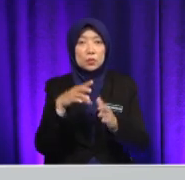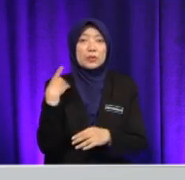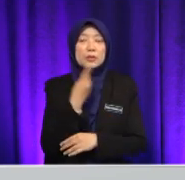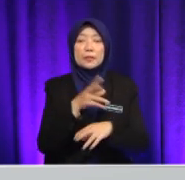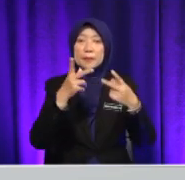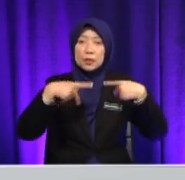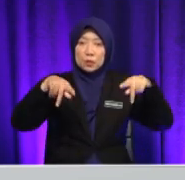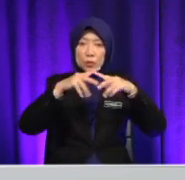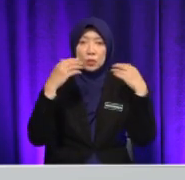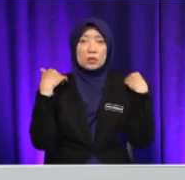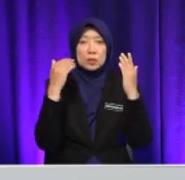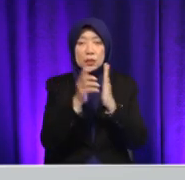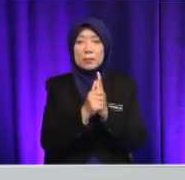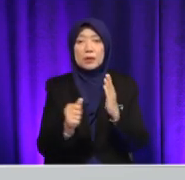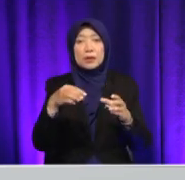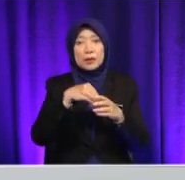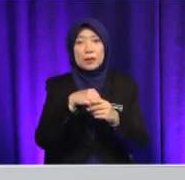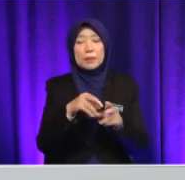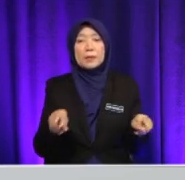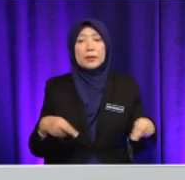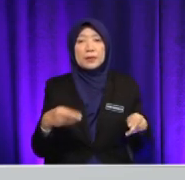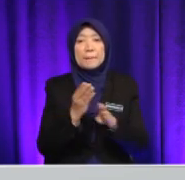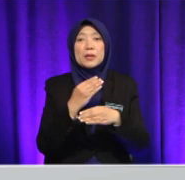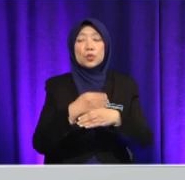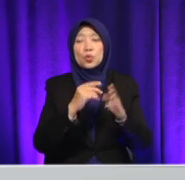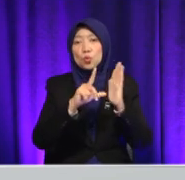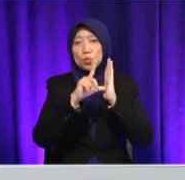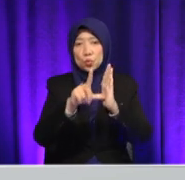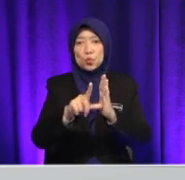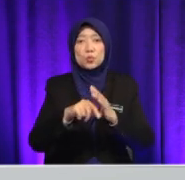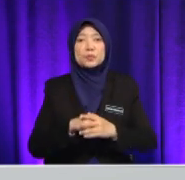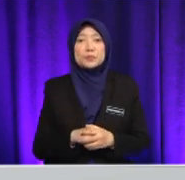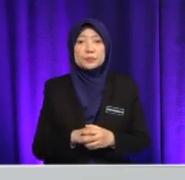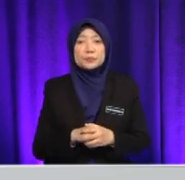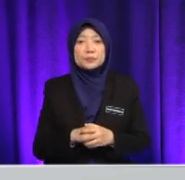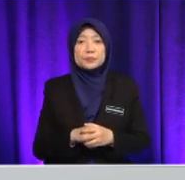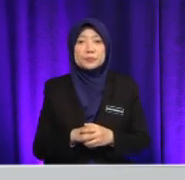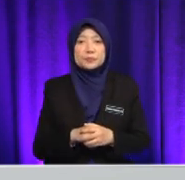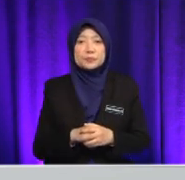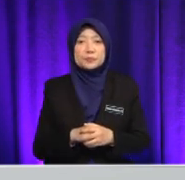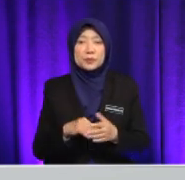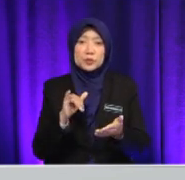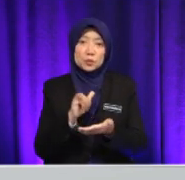ada kemahiran dalam mereka bentuk logo oke itu adalah tentang